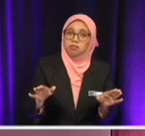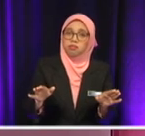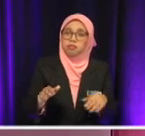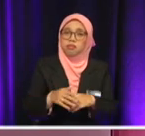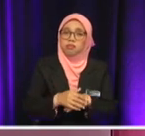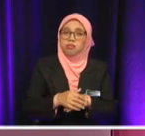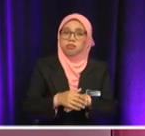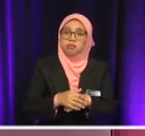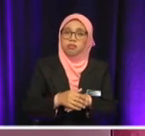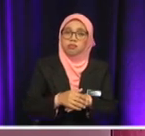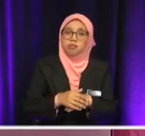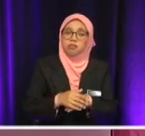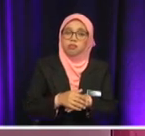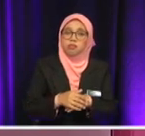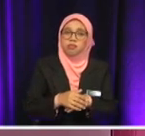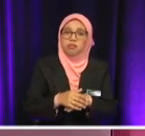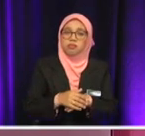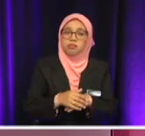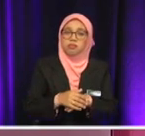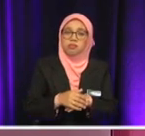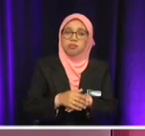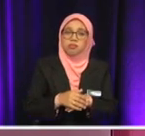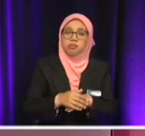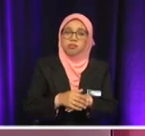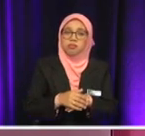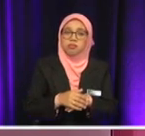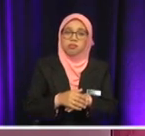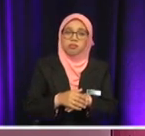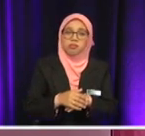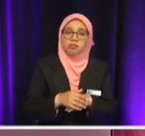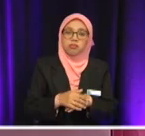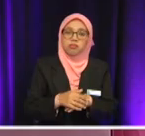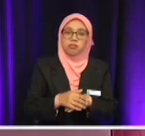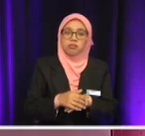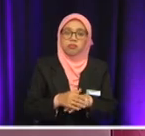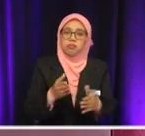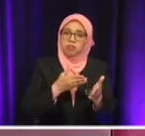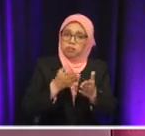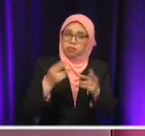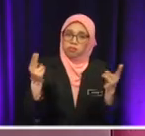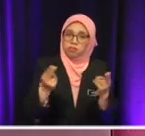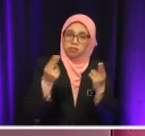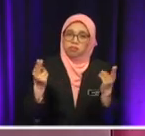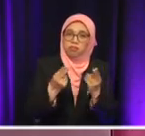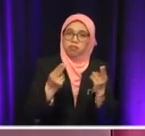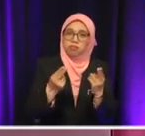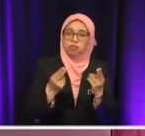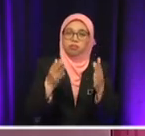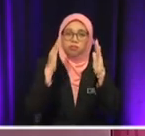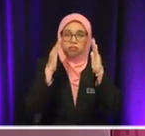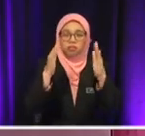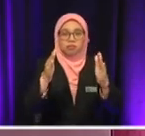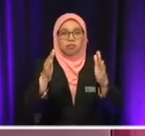kerana di ketika itu nasi sudah pun menjadi bubur. Oleh itu, teruskan berusaha, pandang ke depan